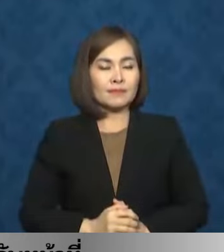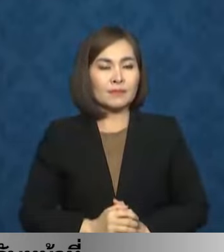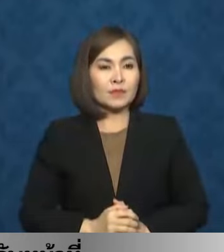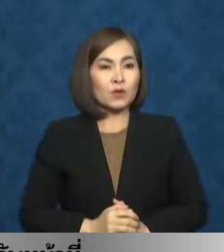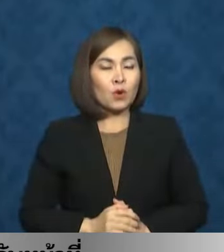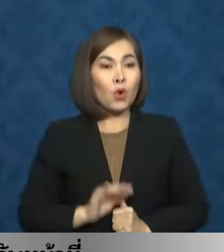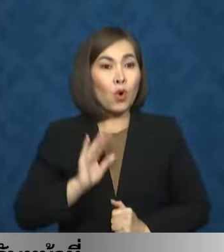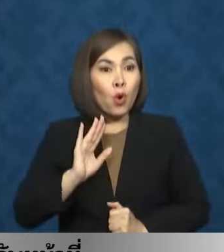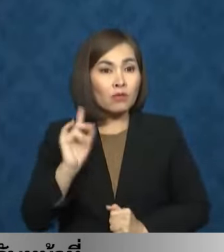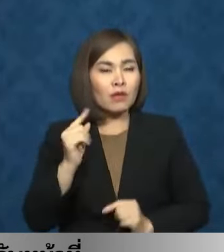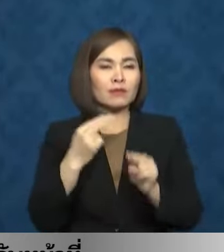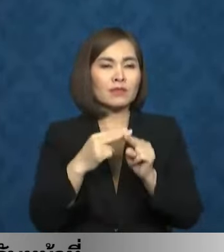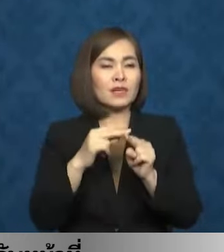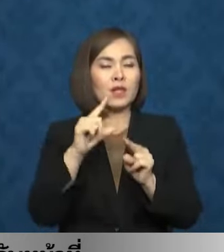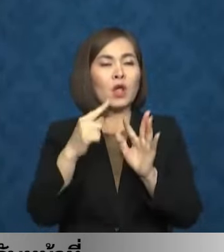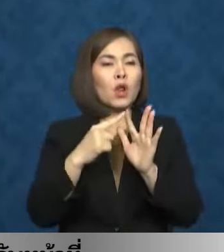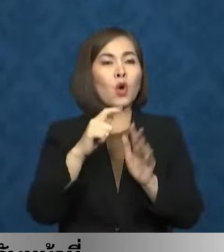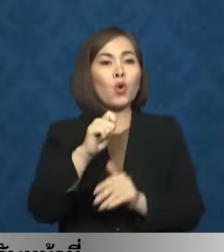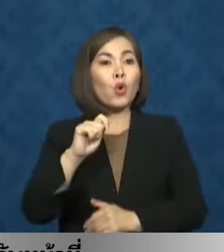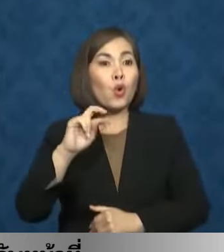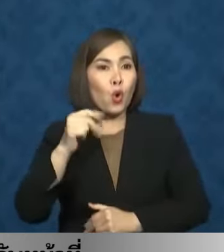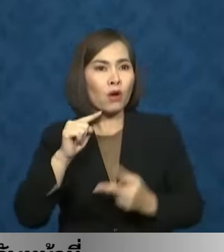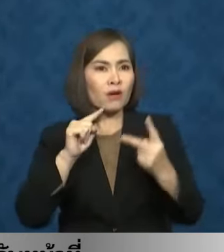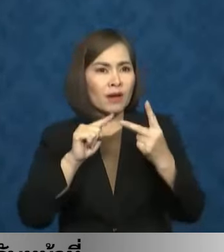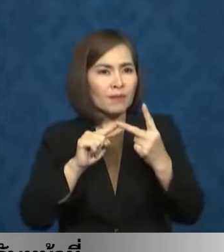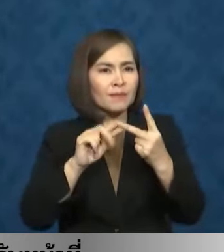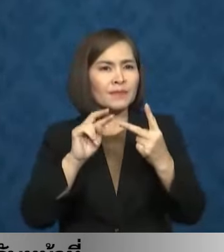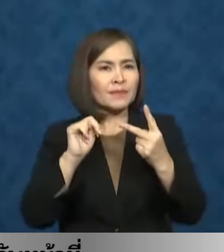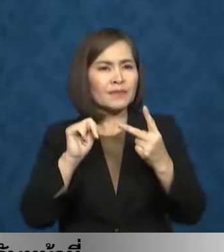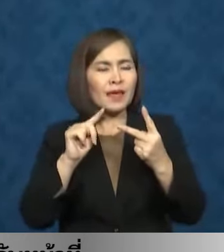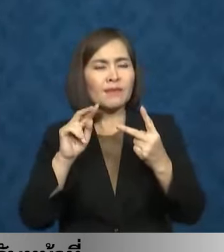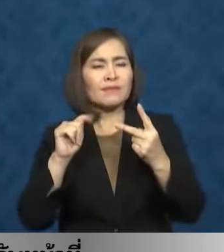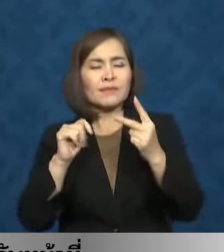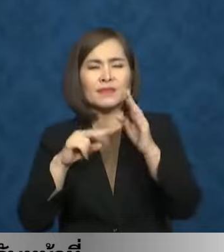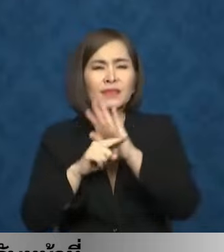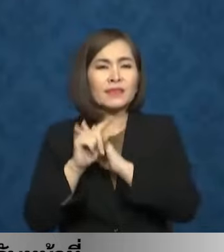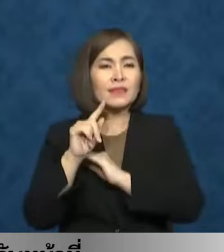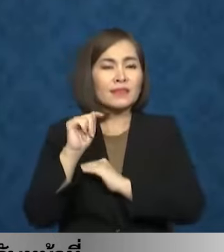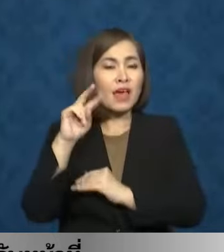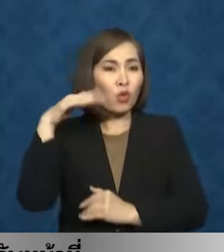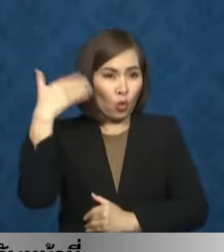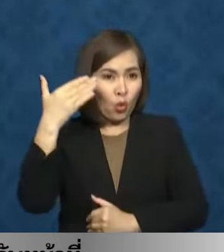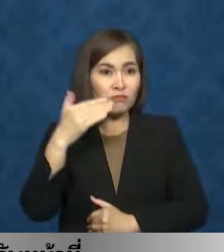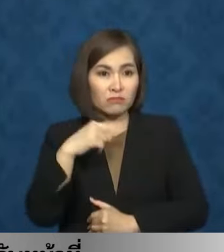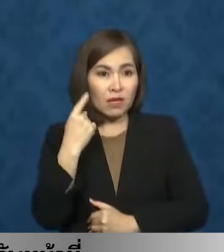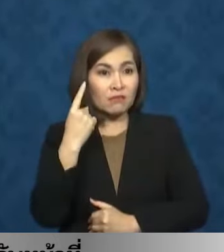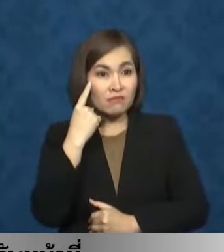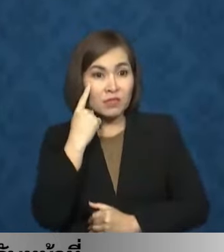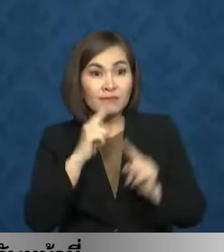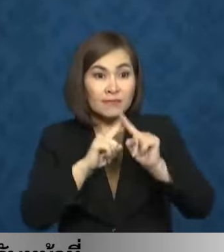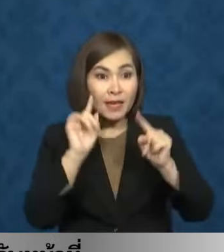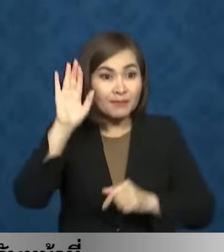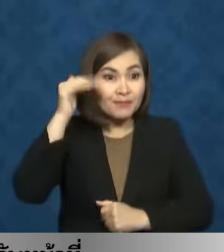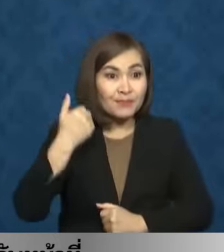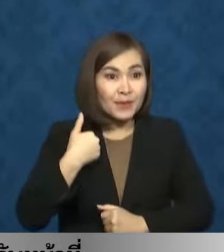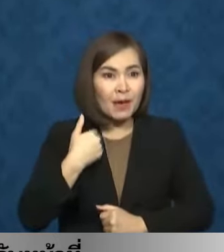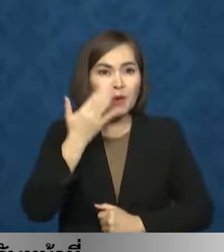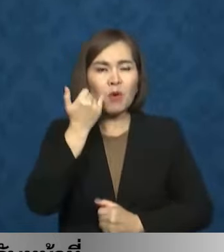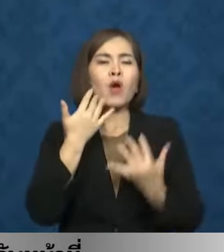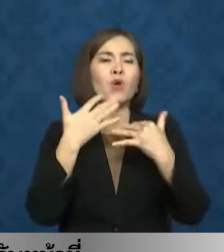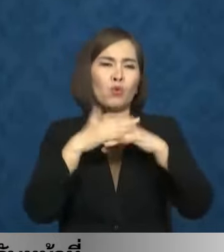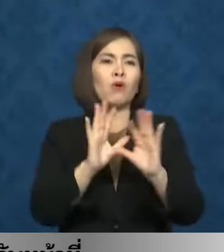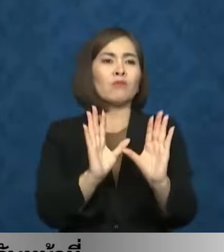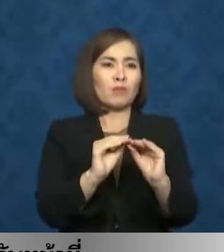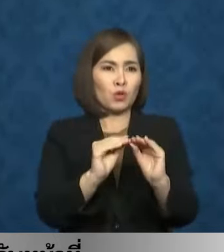ละอองติยภัยรัตน์และท่านณัฐหงชูเวศขึ้นมาก่อนนะครับท่านใดมีข้อขัดข้องไหมครับสมาชิก2ท่านจะได้ร่วมประชุมกับเ